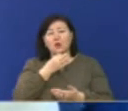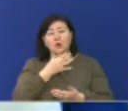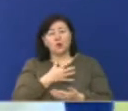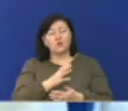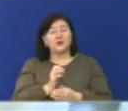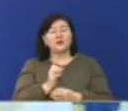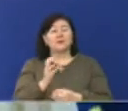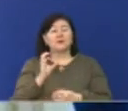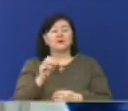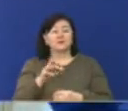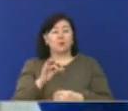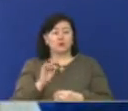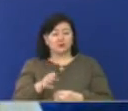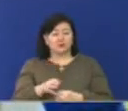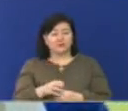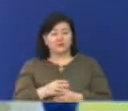нравилось.